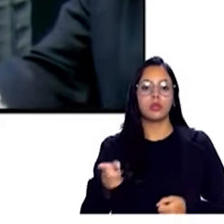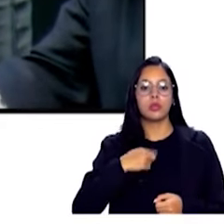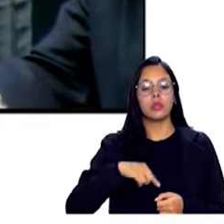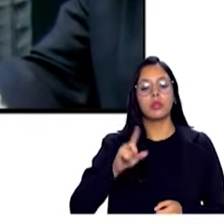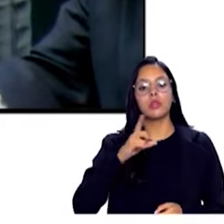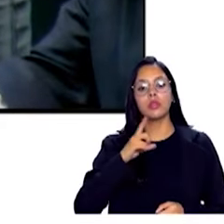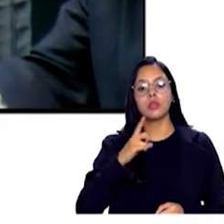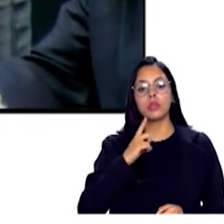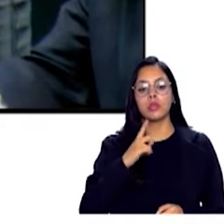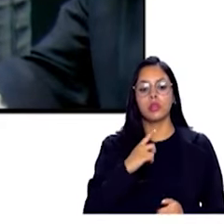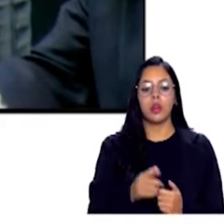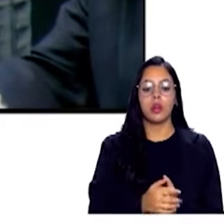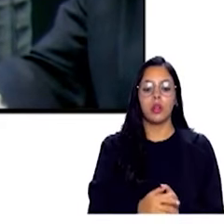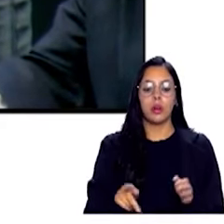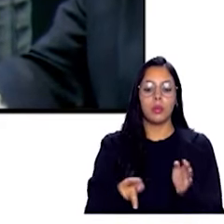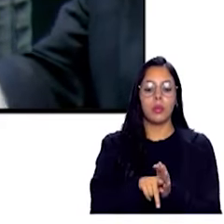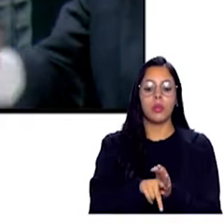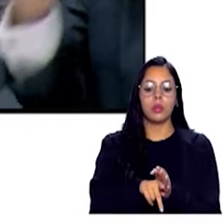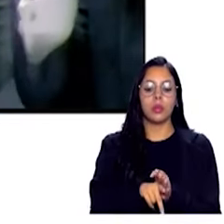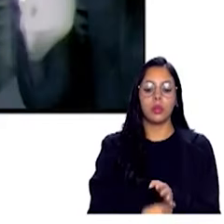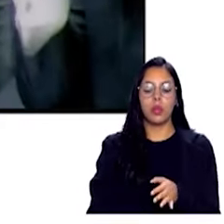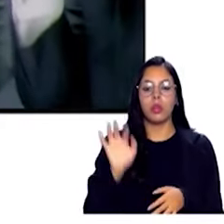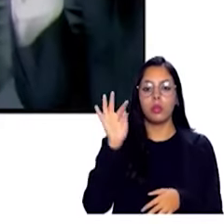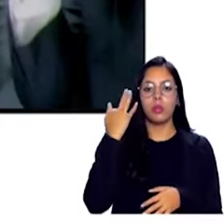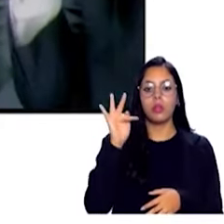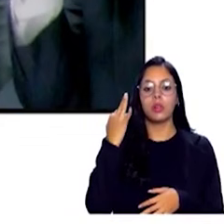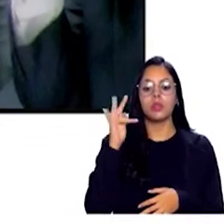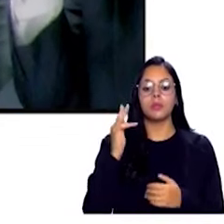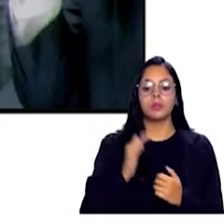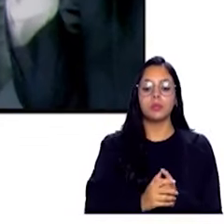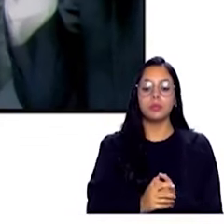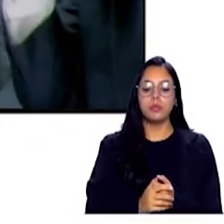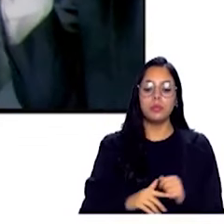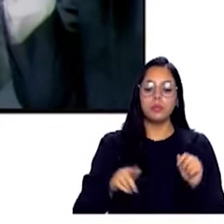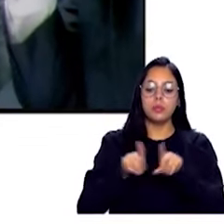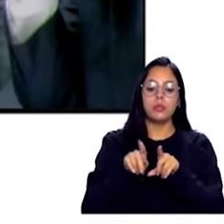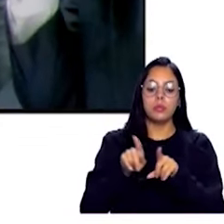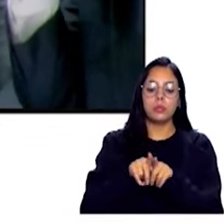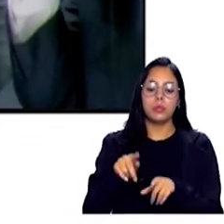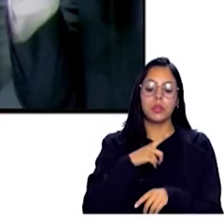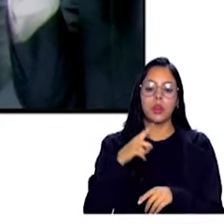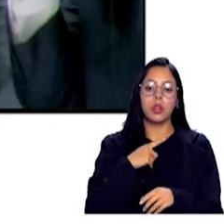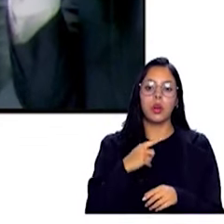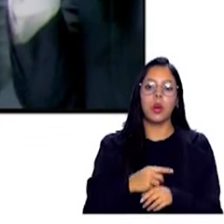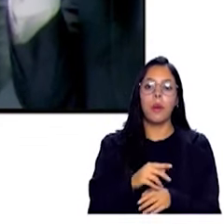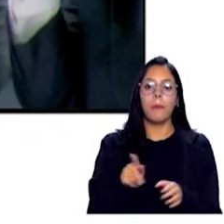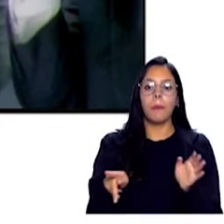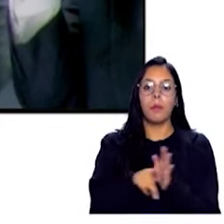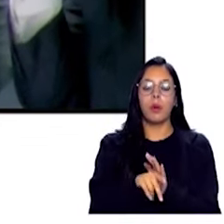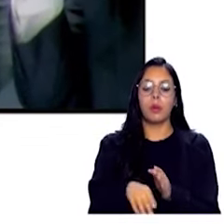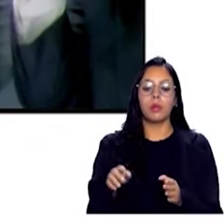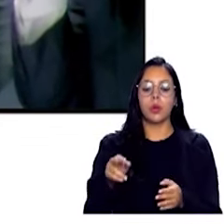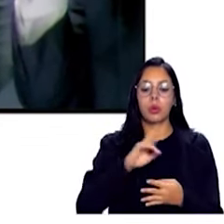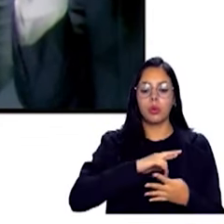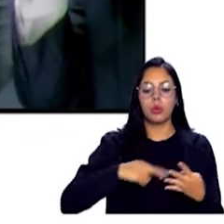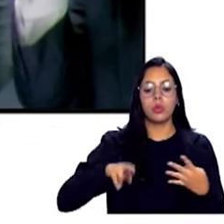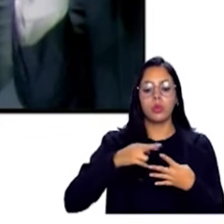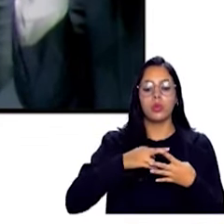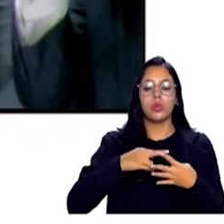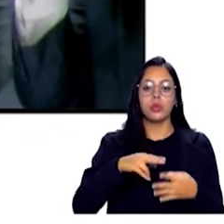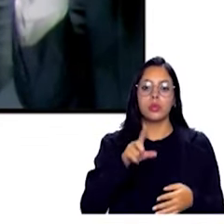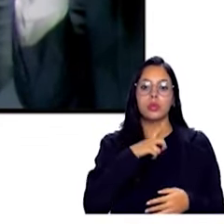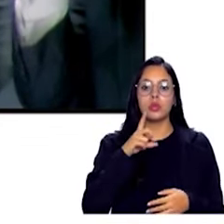que DIT le code est la chose suivante le pourvoi en cassation tente à faire Sans assurer par la cour de cassation la non